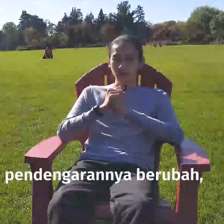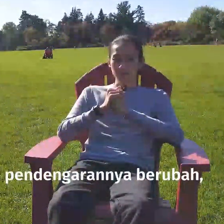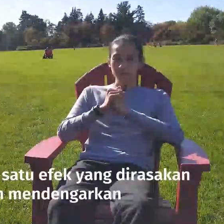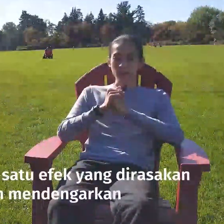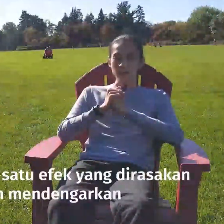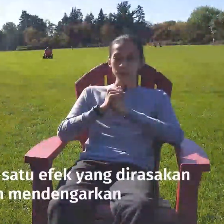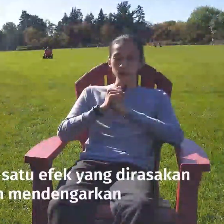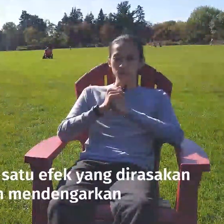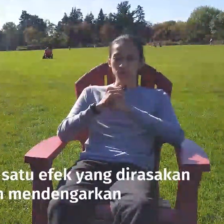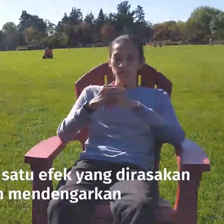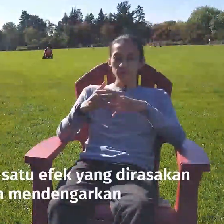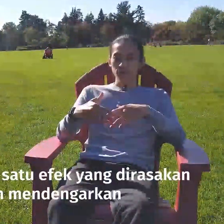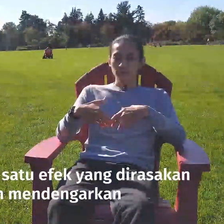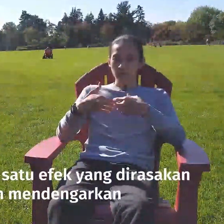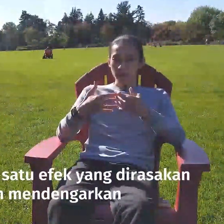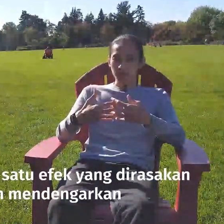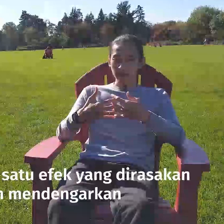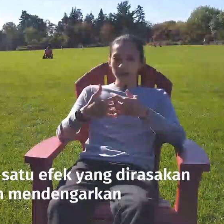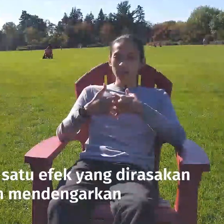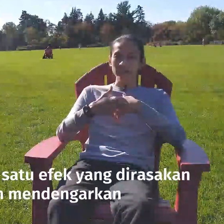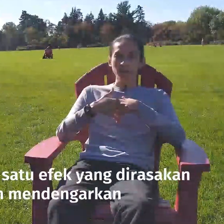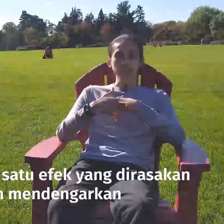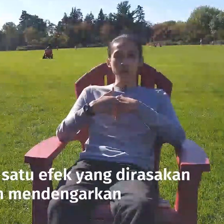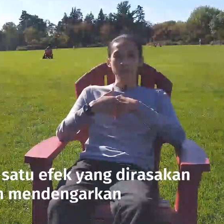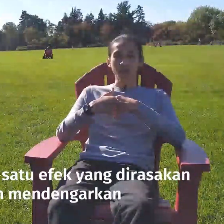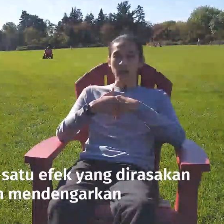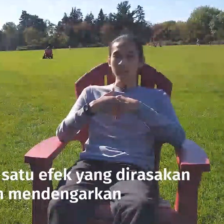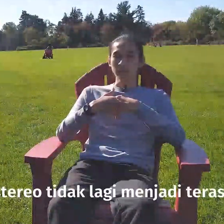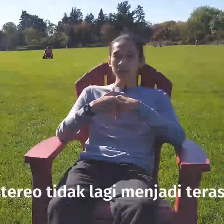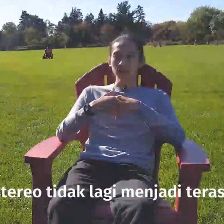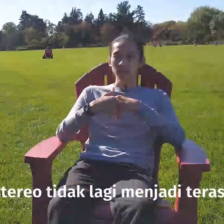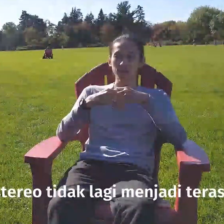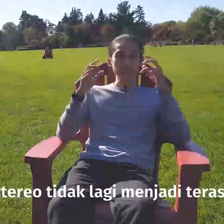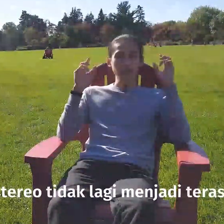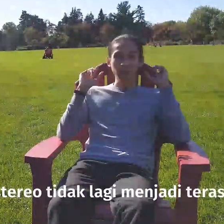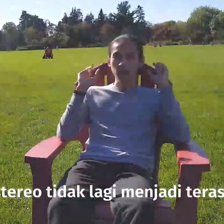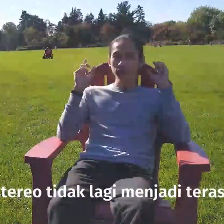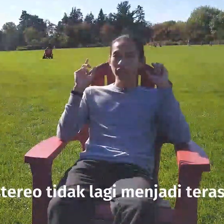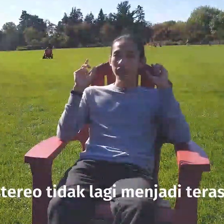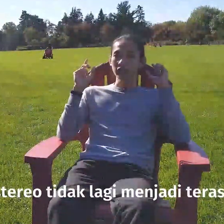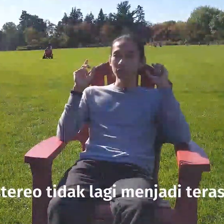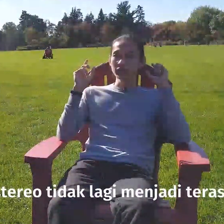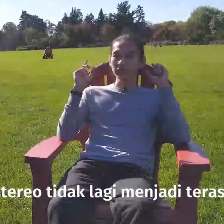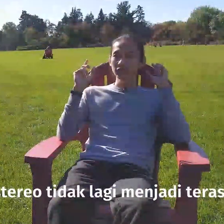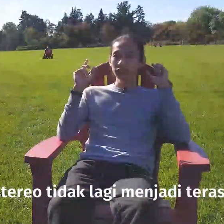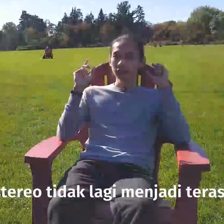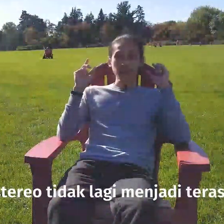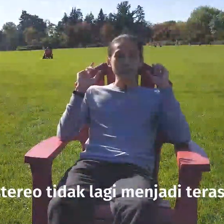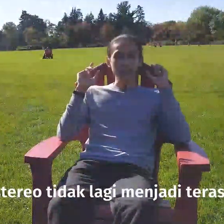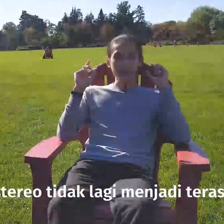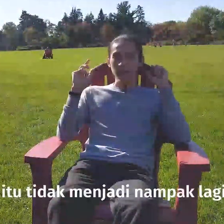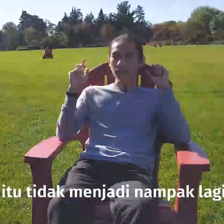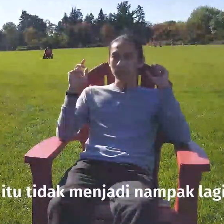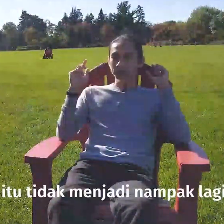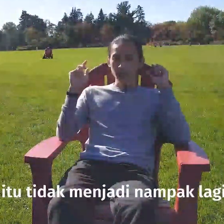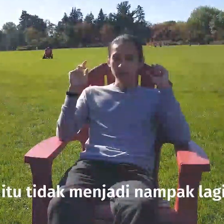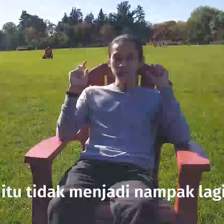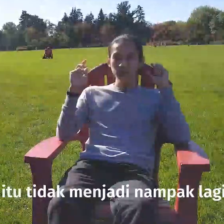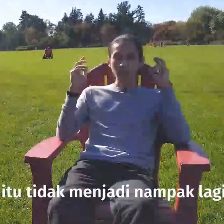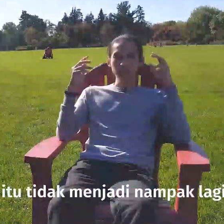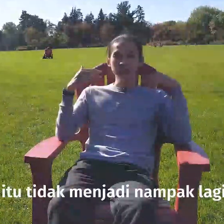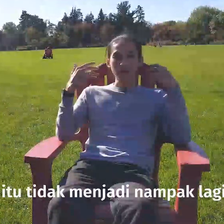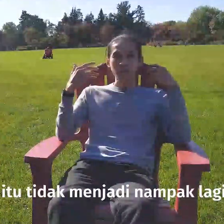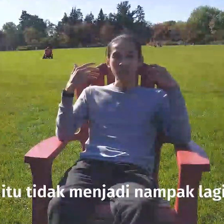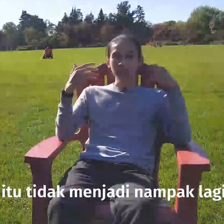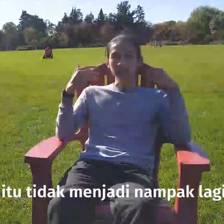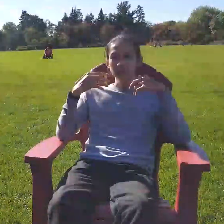e salah satu efek yang dirasakan dalam mendengarkan yaitu efek stereo tidak lagi menjadi terasa karena hal